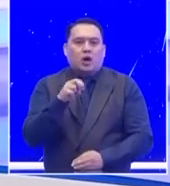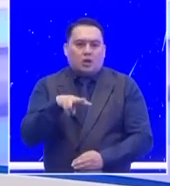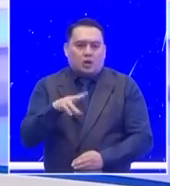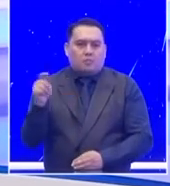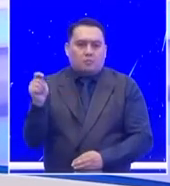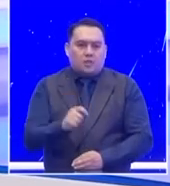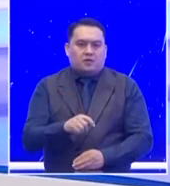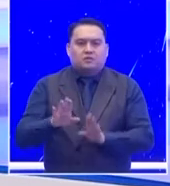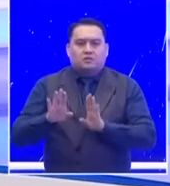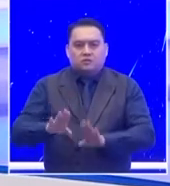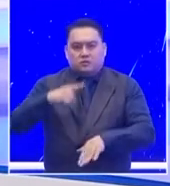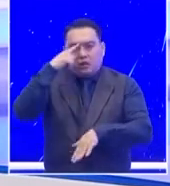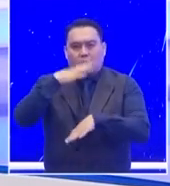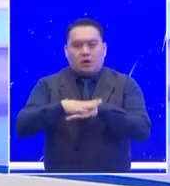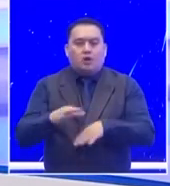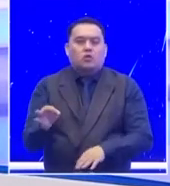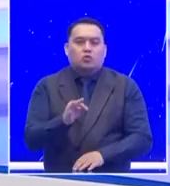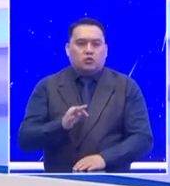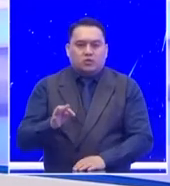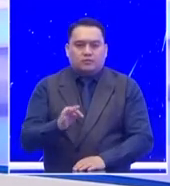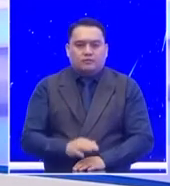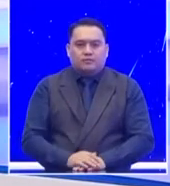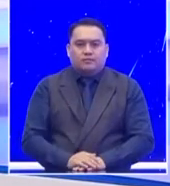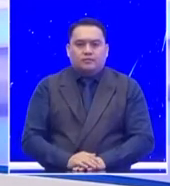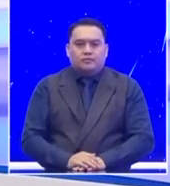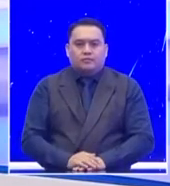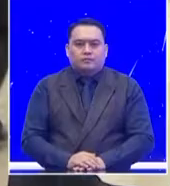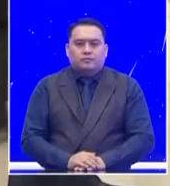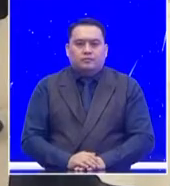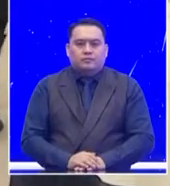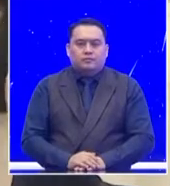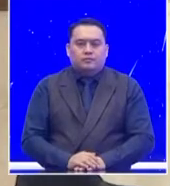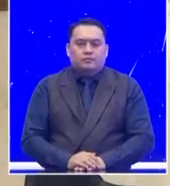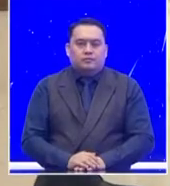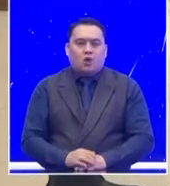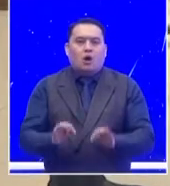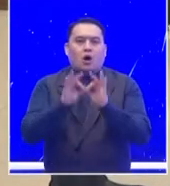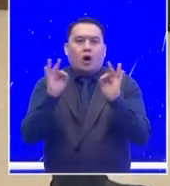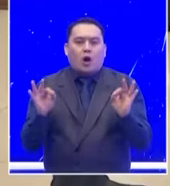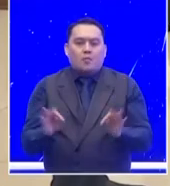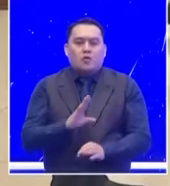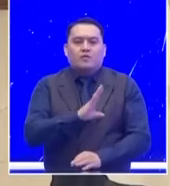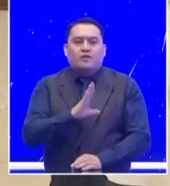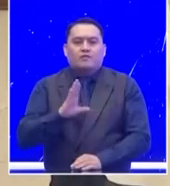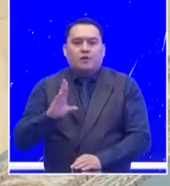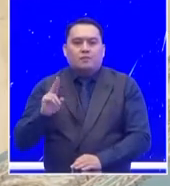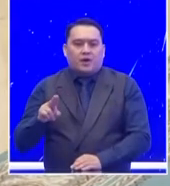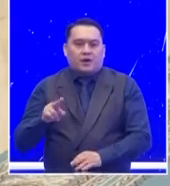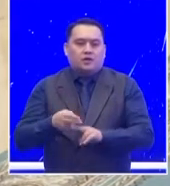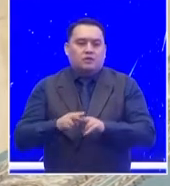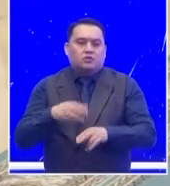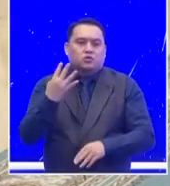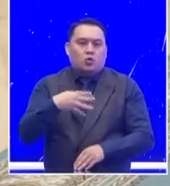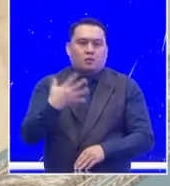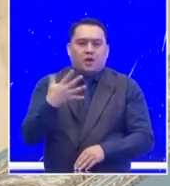посетил первый заместитель главы Алматинской области Лязат Турлашев. Объем валовой продукции в сельском хозяйстве района превысил